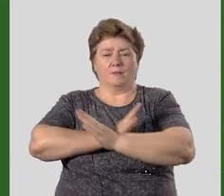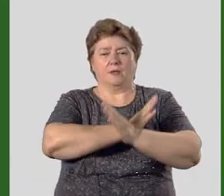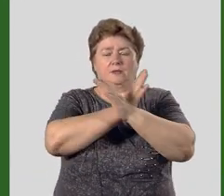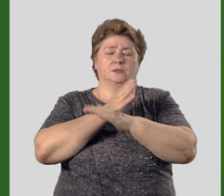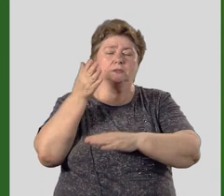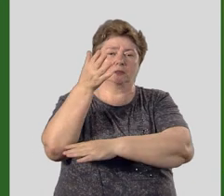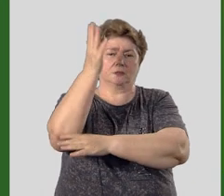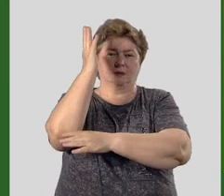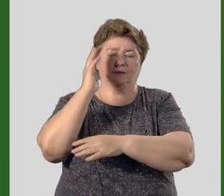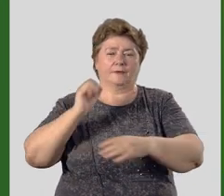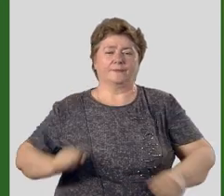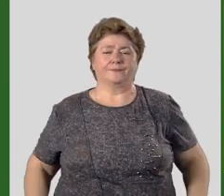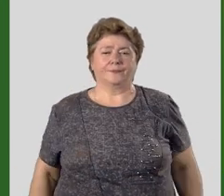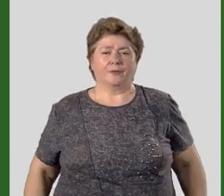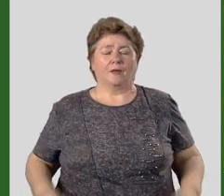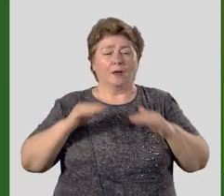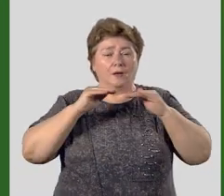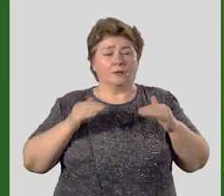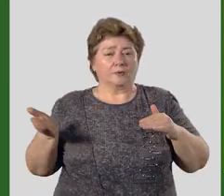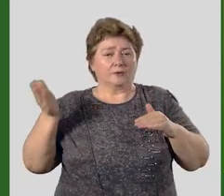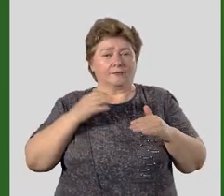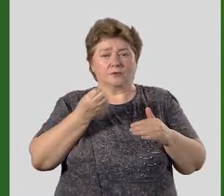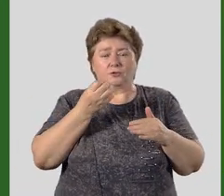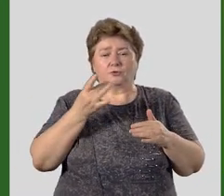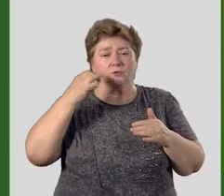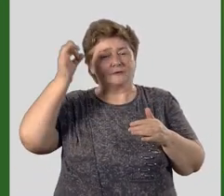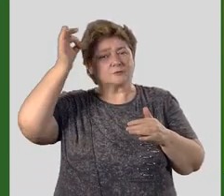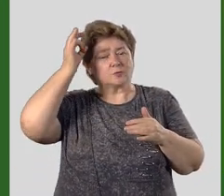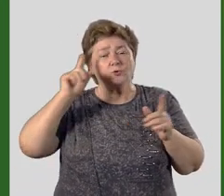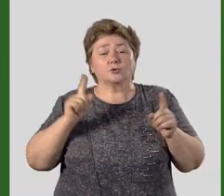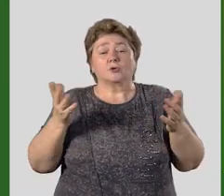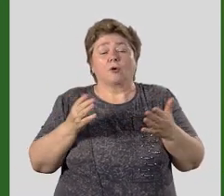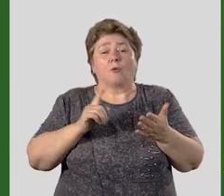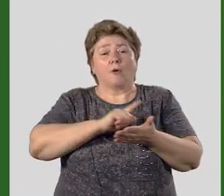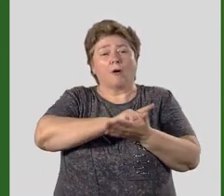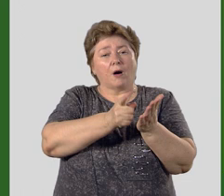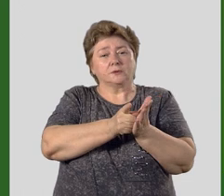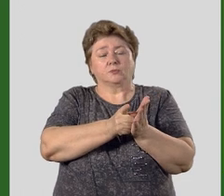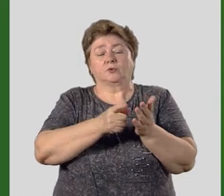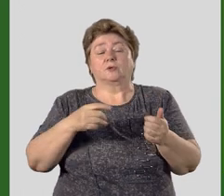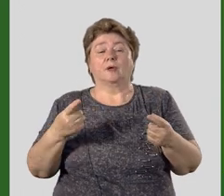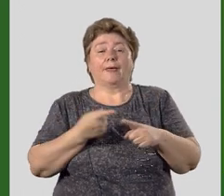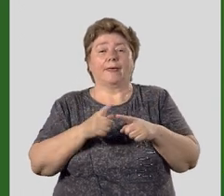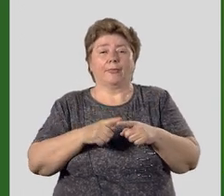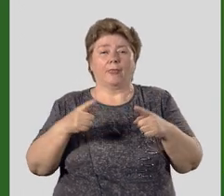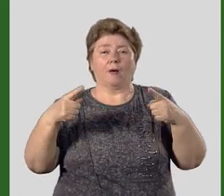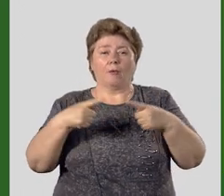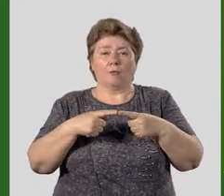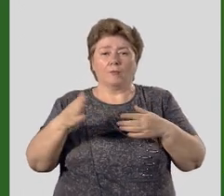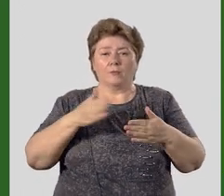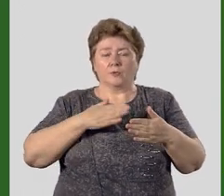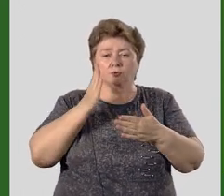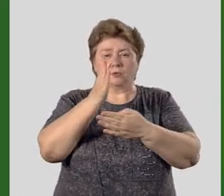и дерева. Ребята, давайте еще раз вспомним, что такое азимут. Это угол